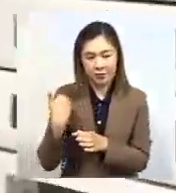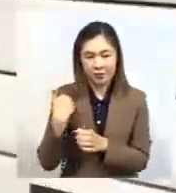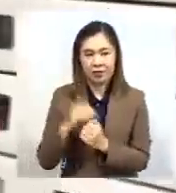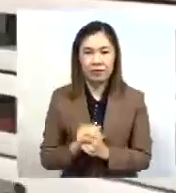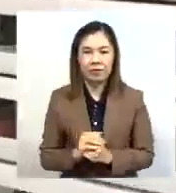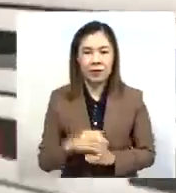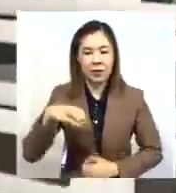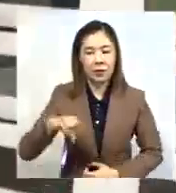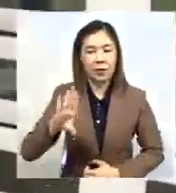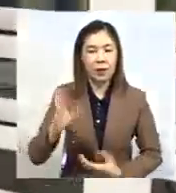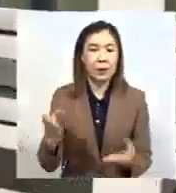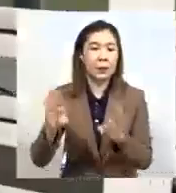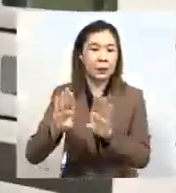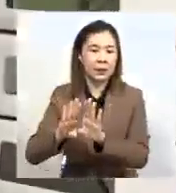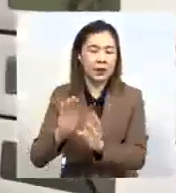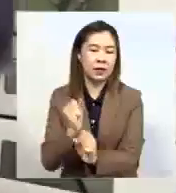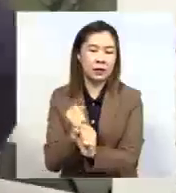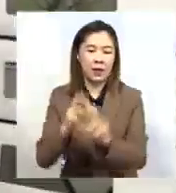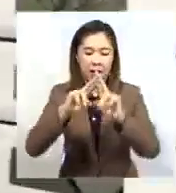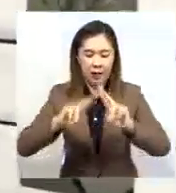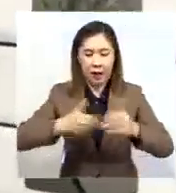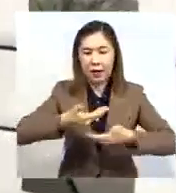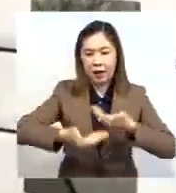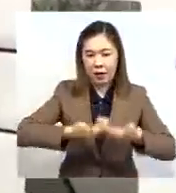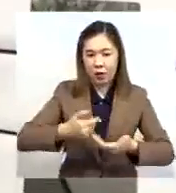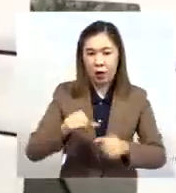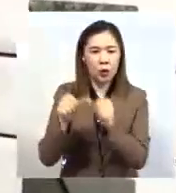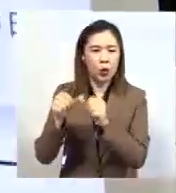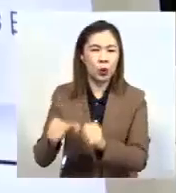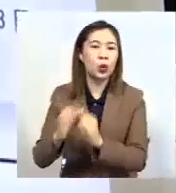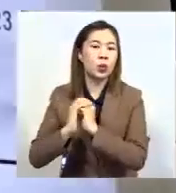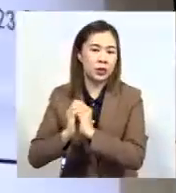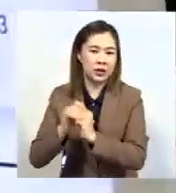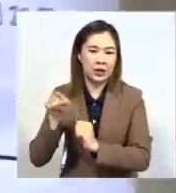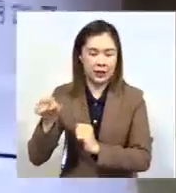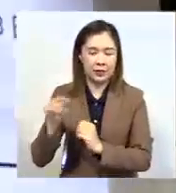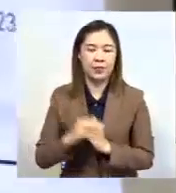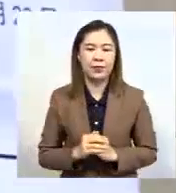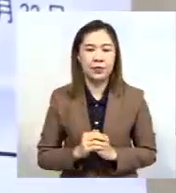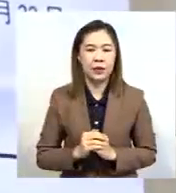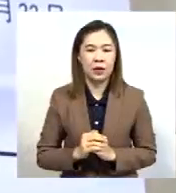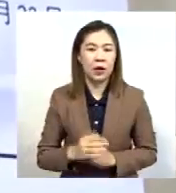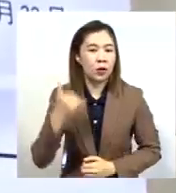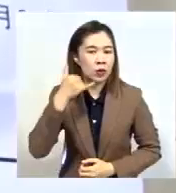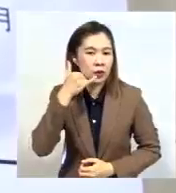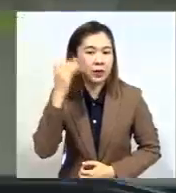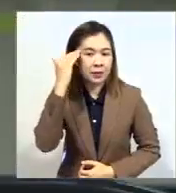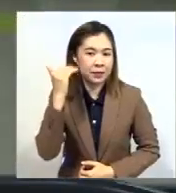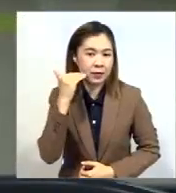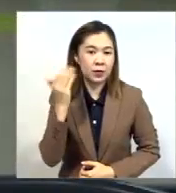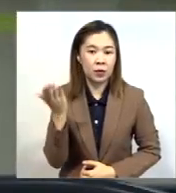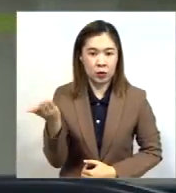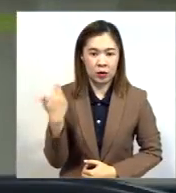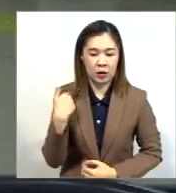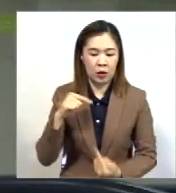ได้ปิดทำการสำนักงานและร้านจำหน่ายทั้งหมดที่อยู่ในจีนส่วนบริษัท Samsung Electronics ของเกาหลีใต้ก็ขยายเวล